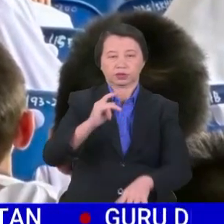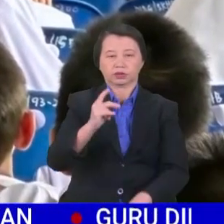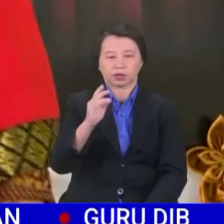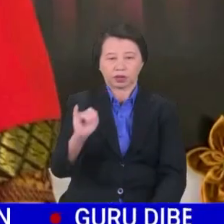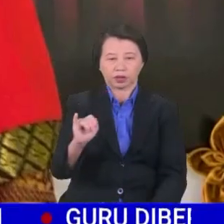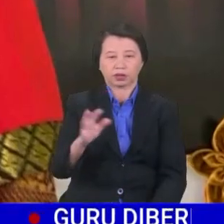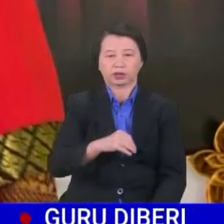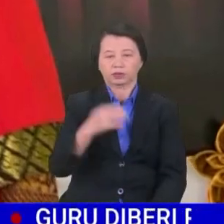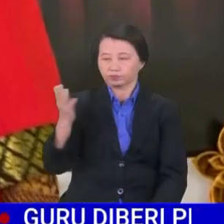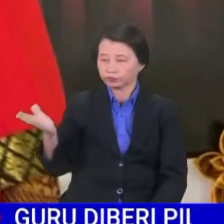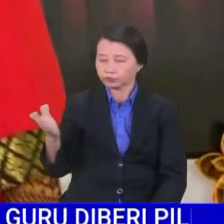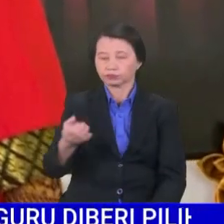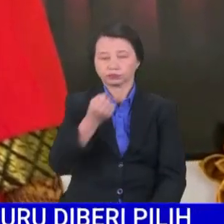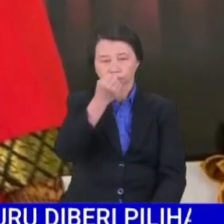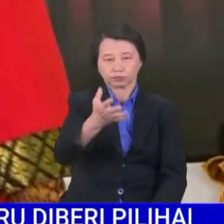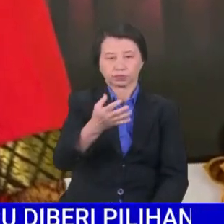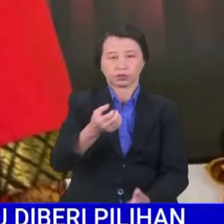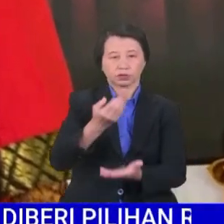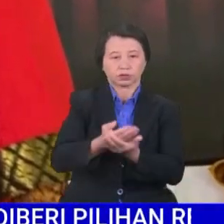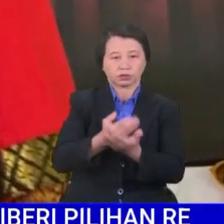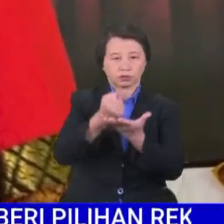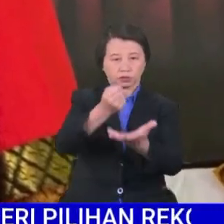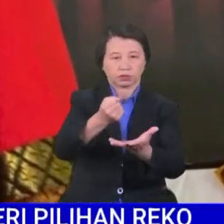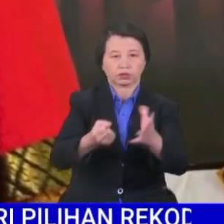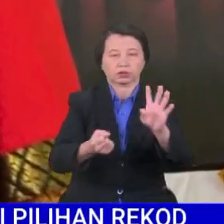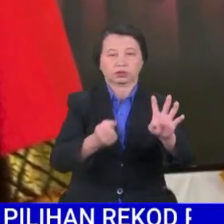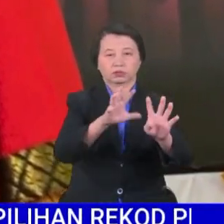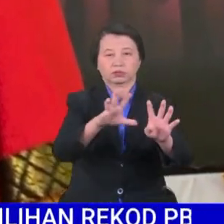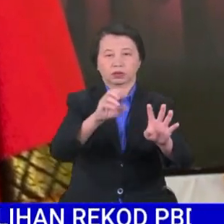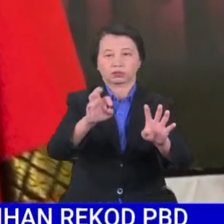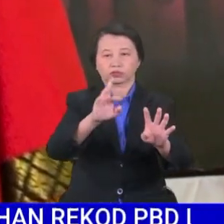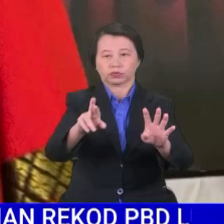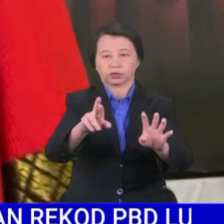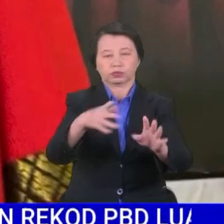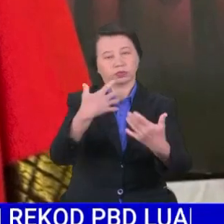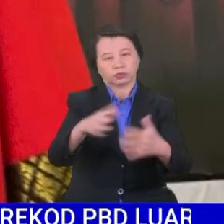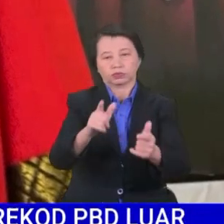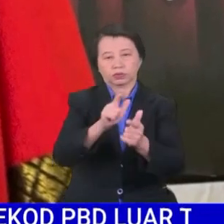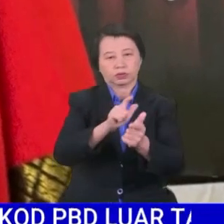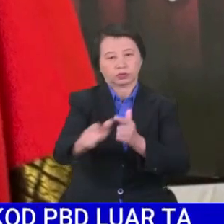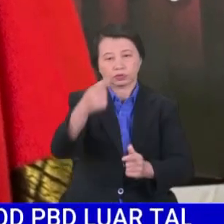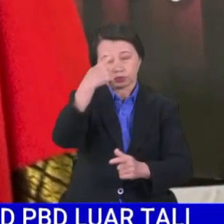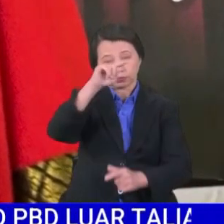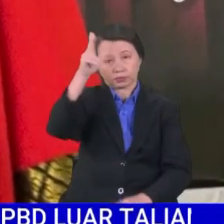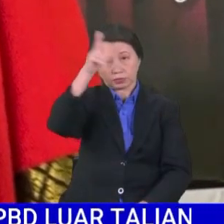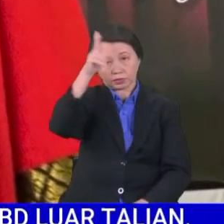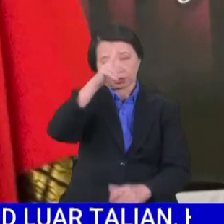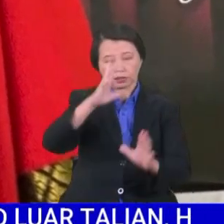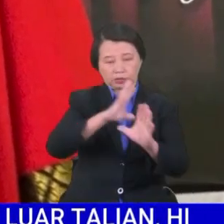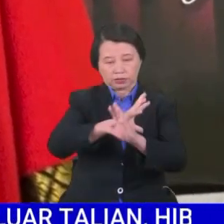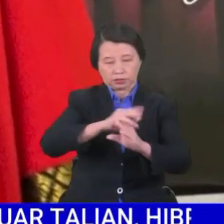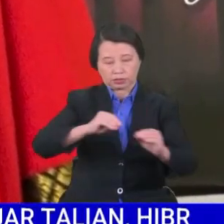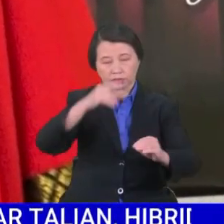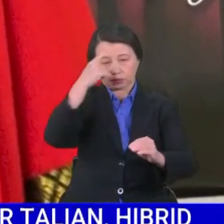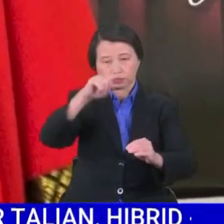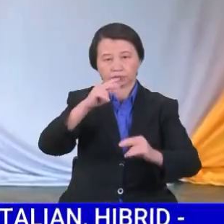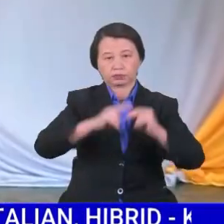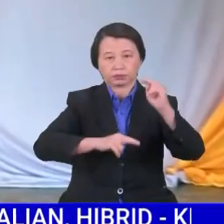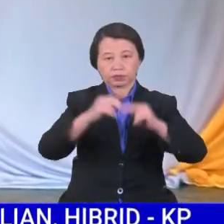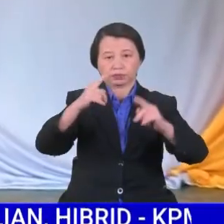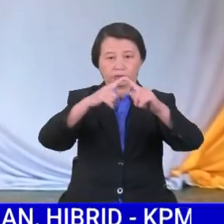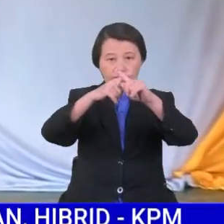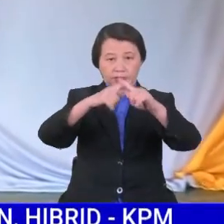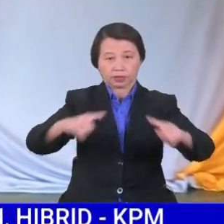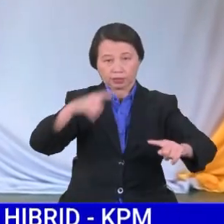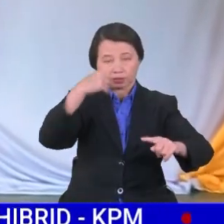Syafi'i juga memalukan runtuhkan berjumlah 450.000 telah diluluskan untuk kerajaan srawang bagi membina